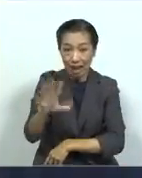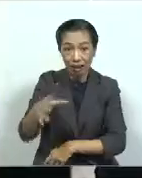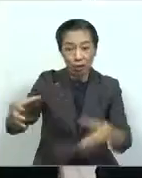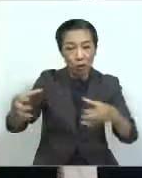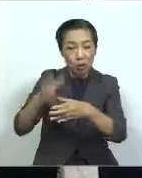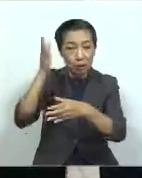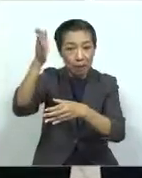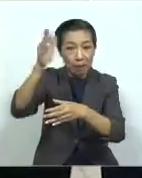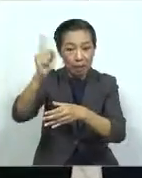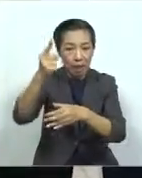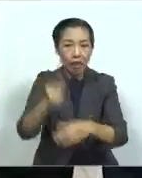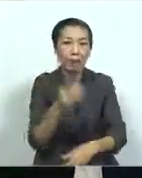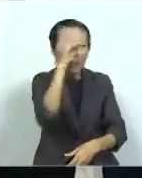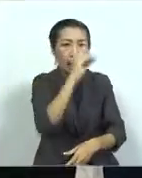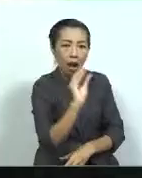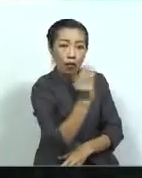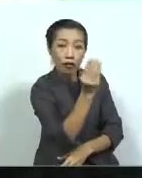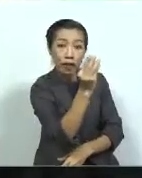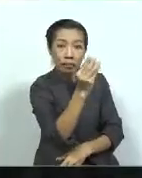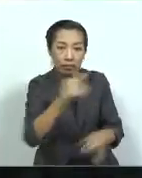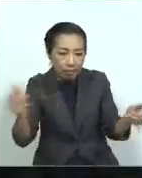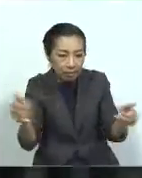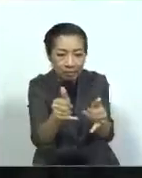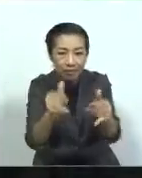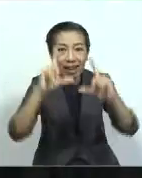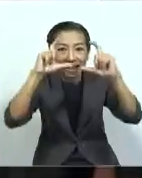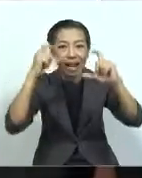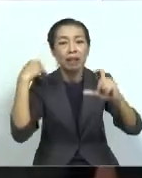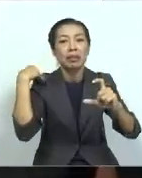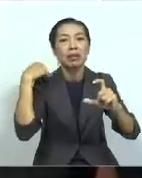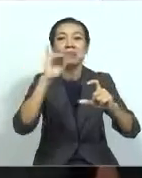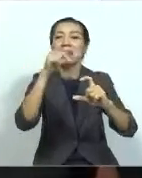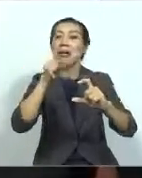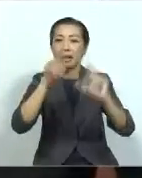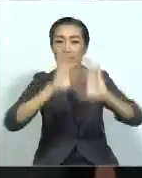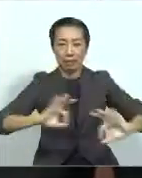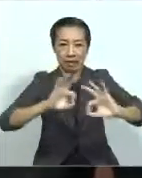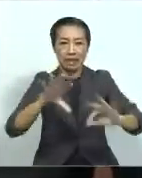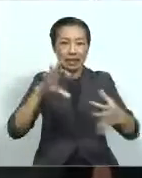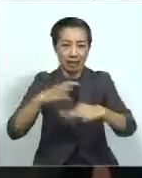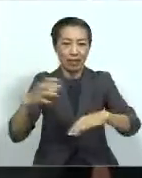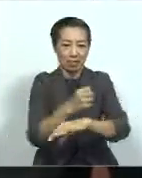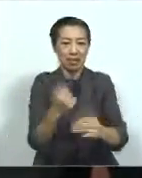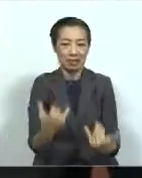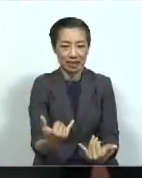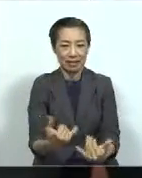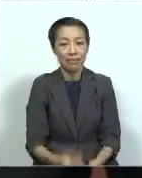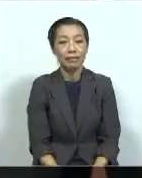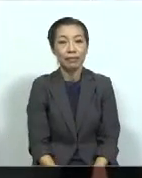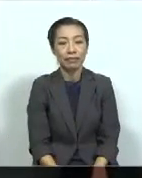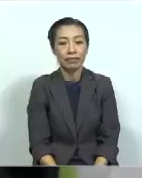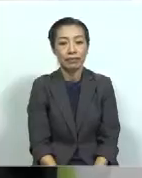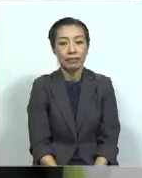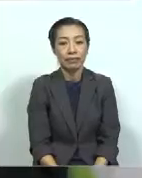ธนาธรกับคุณฟิล์มรัฐภูมิเนี่ยที่เขามาถ่ายรูปร่วมกันเพราะว่าอาจถือว่าเป็นไฮแล้วก็เป็นสีสันของการเมืองในช่วงนี้ด้วยค่